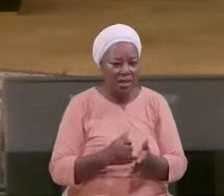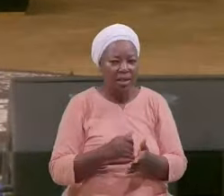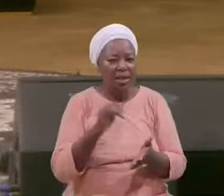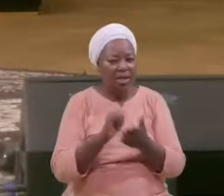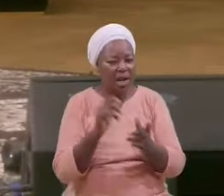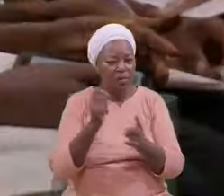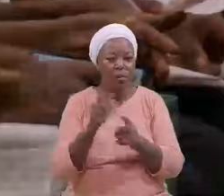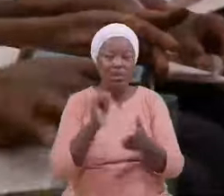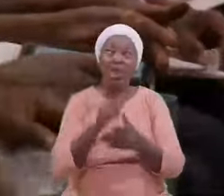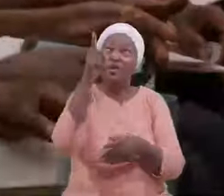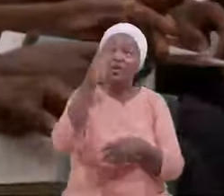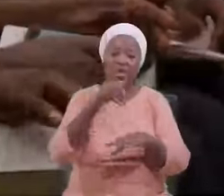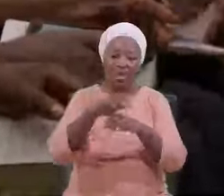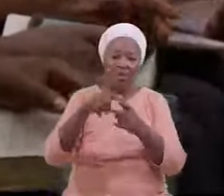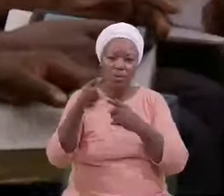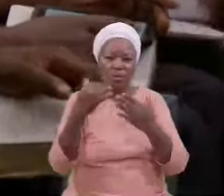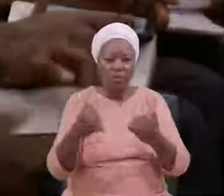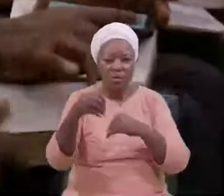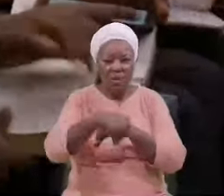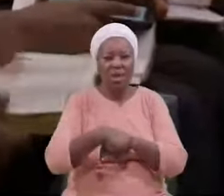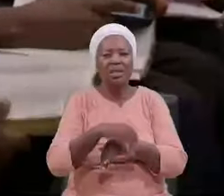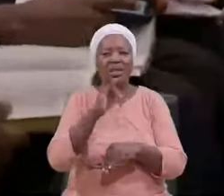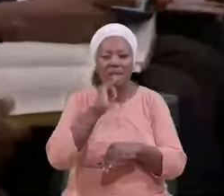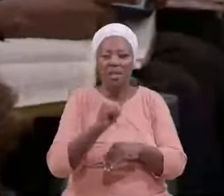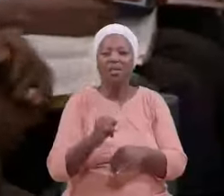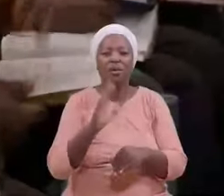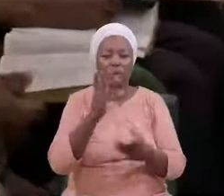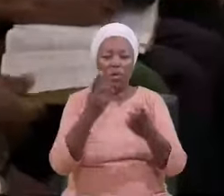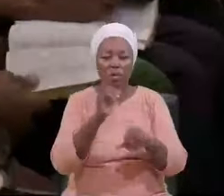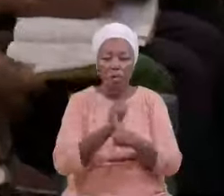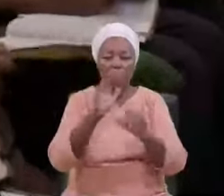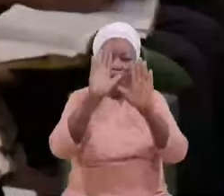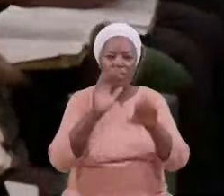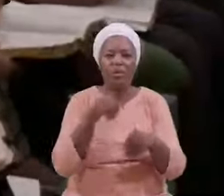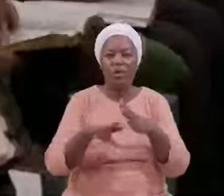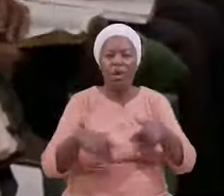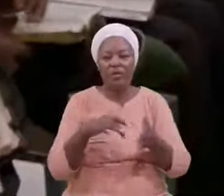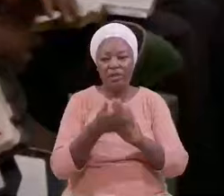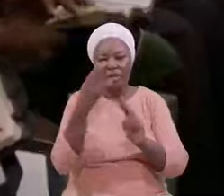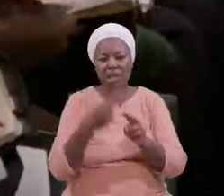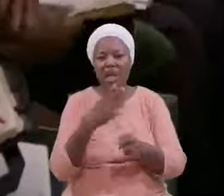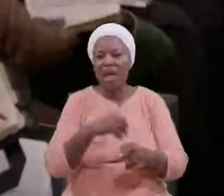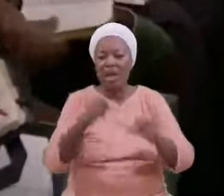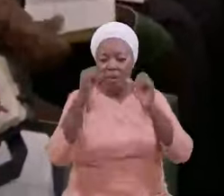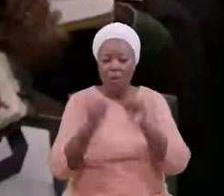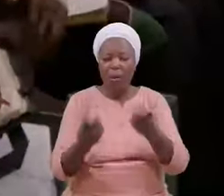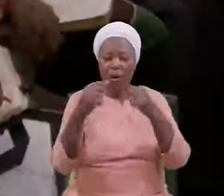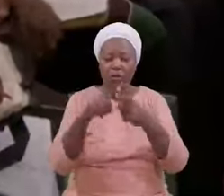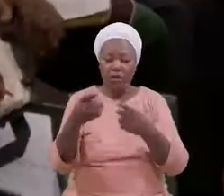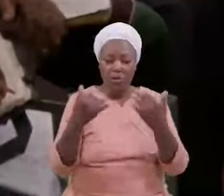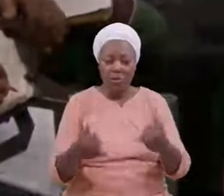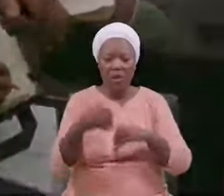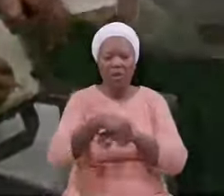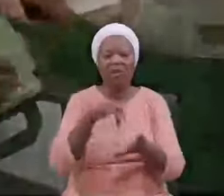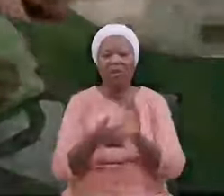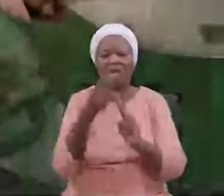ce soir. Et le miracle viendra à vous ce soir. Et la puissance viendra à vous ce soir. Et